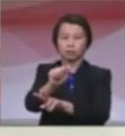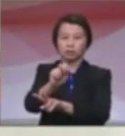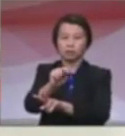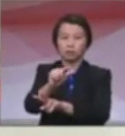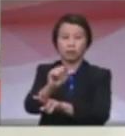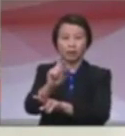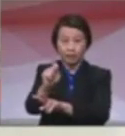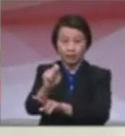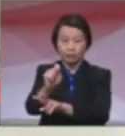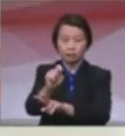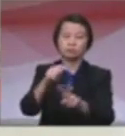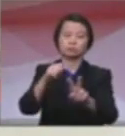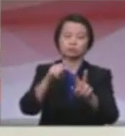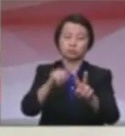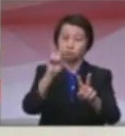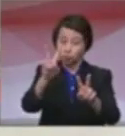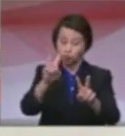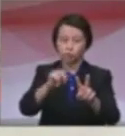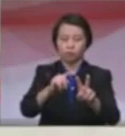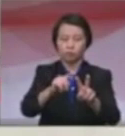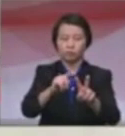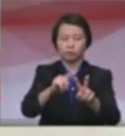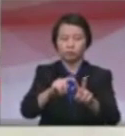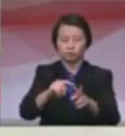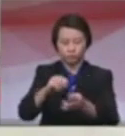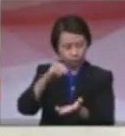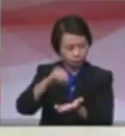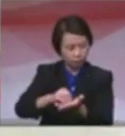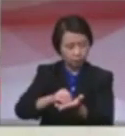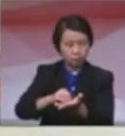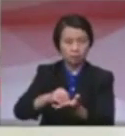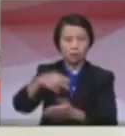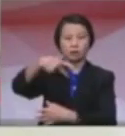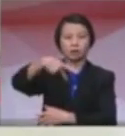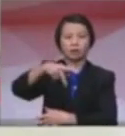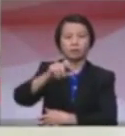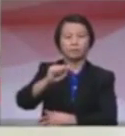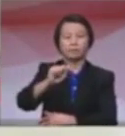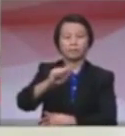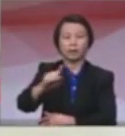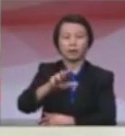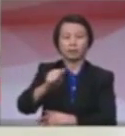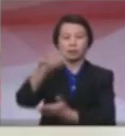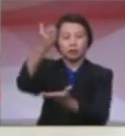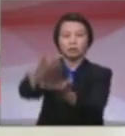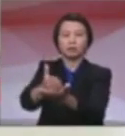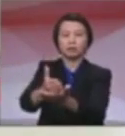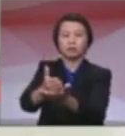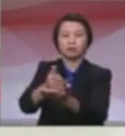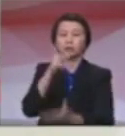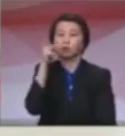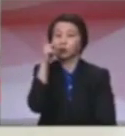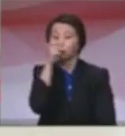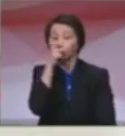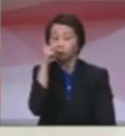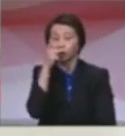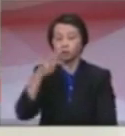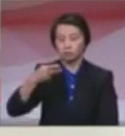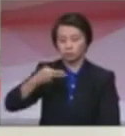Yang kedua, di Pus Plaza Hentian Kajang, Hulu